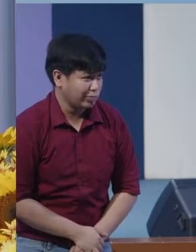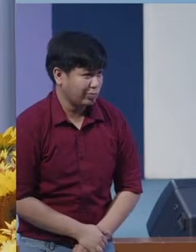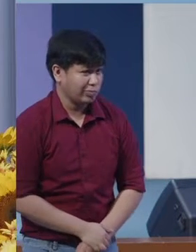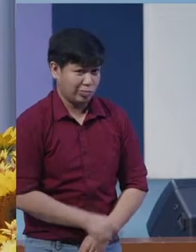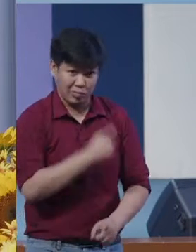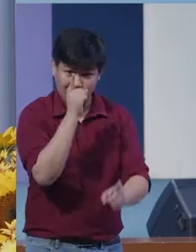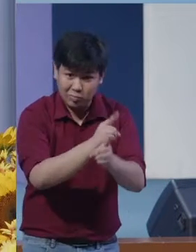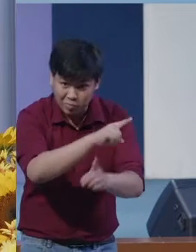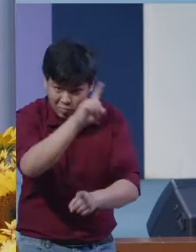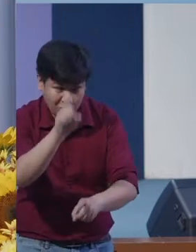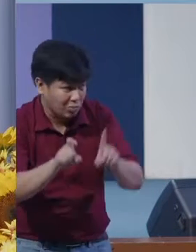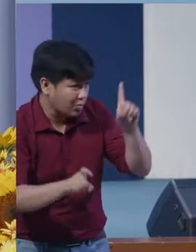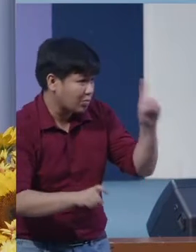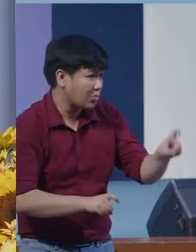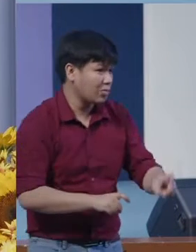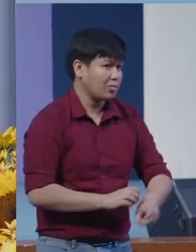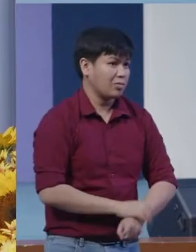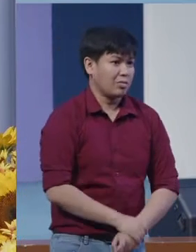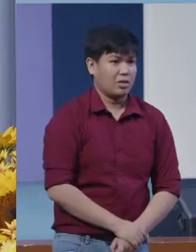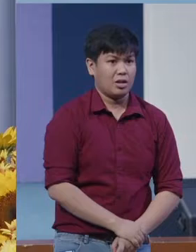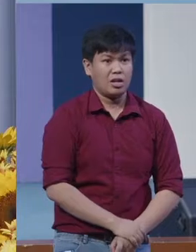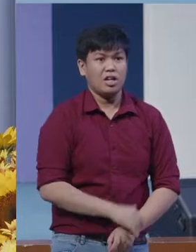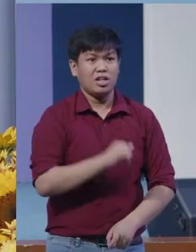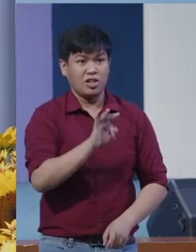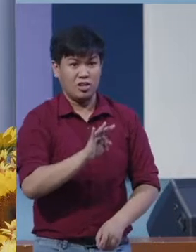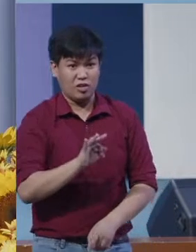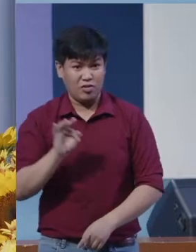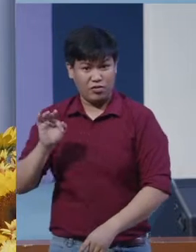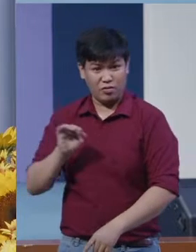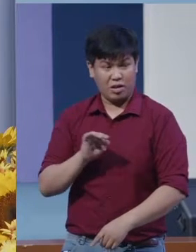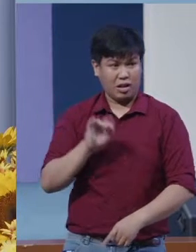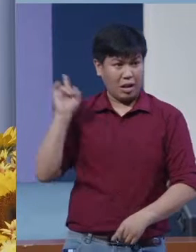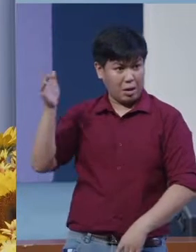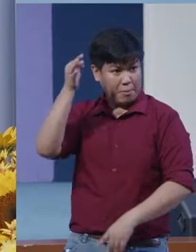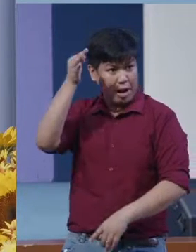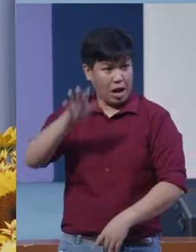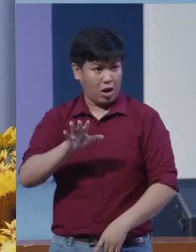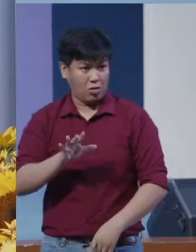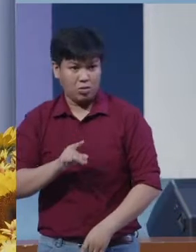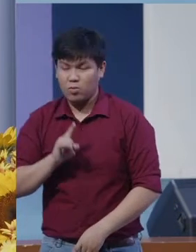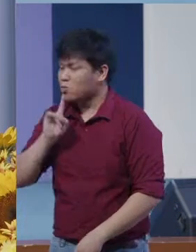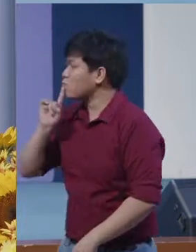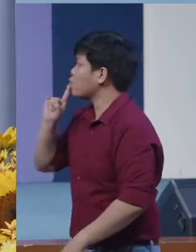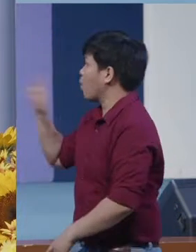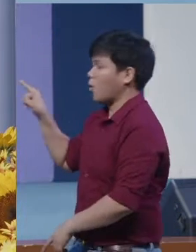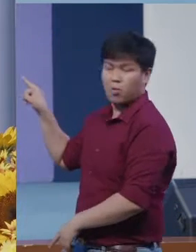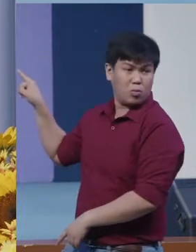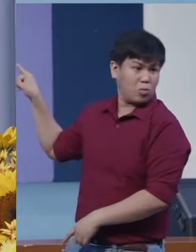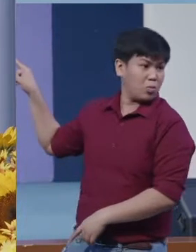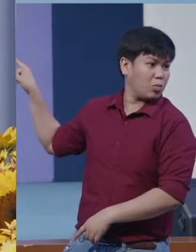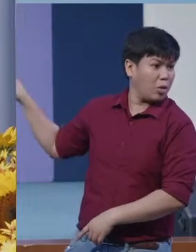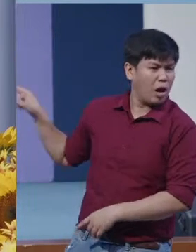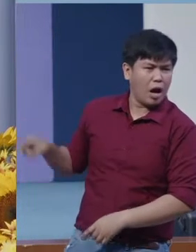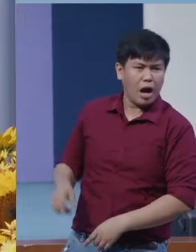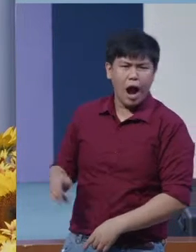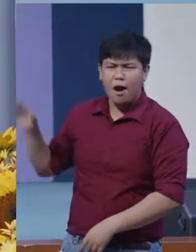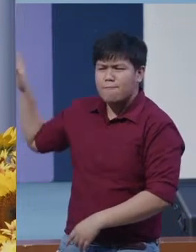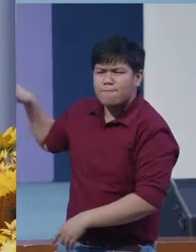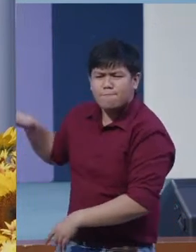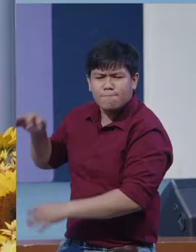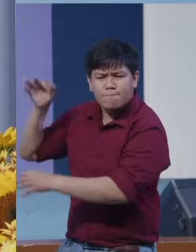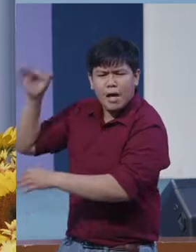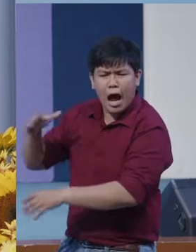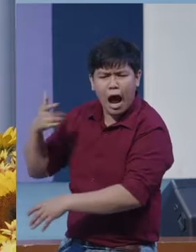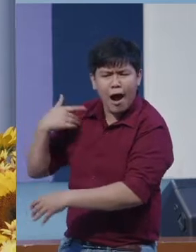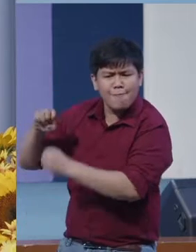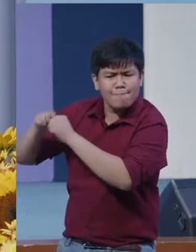Alam niyo mga kapatid, pag nagsumbong kayo sa akin, ng isang tao na palagay niyo may problema, tas hindi